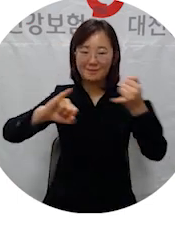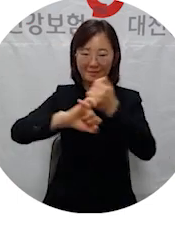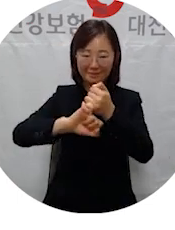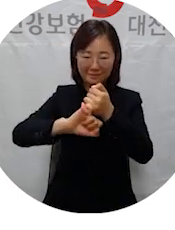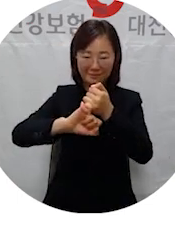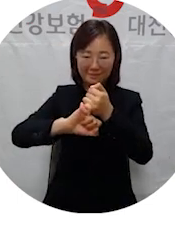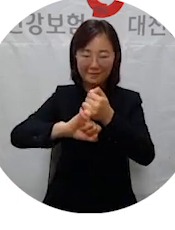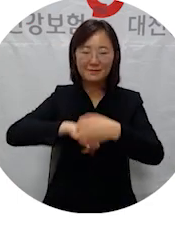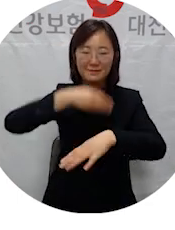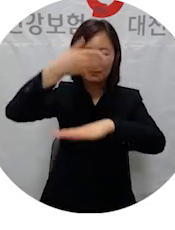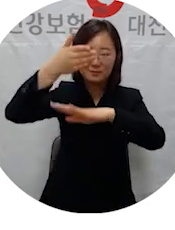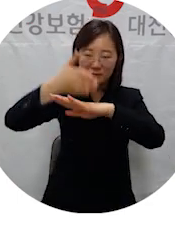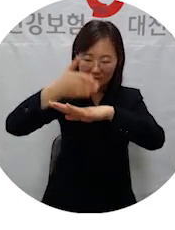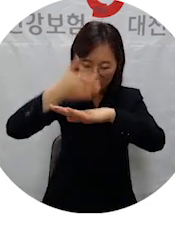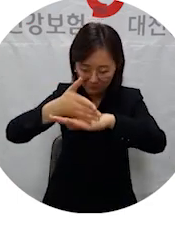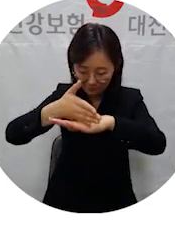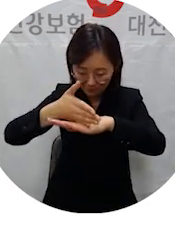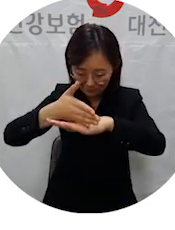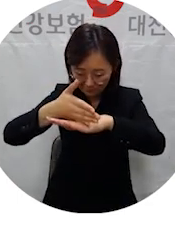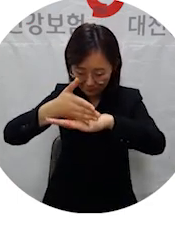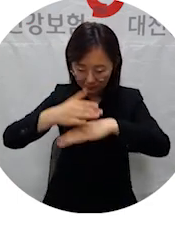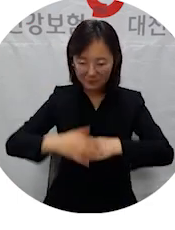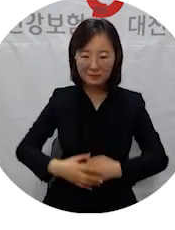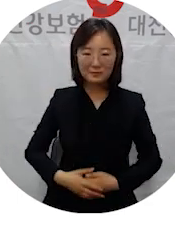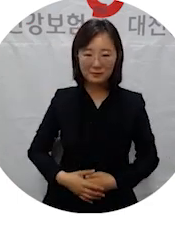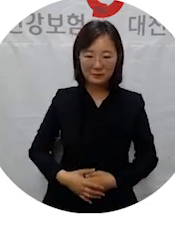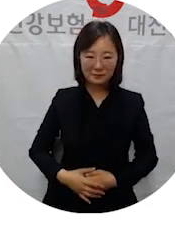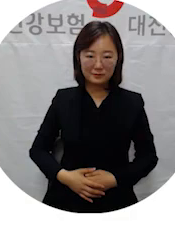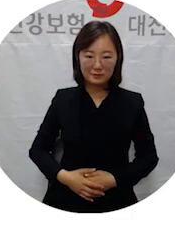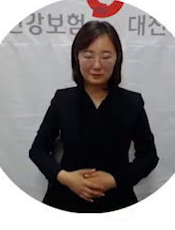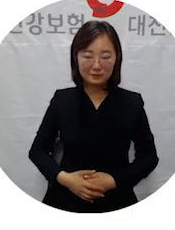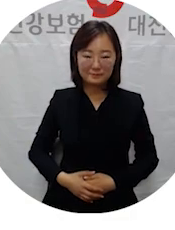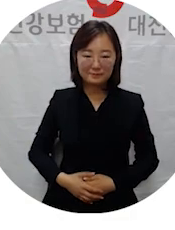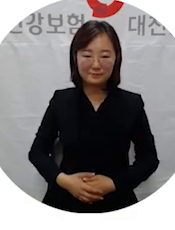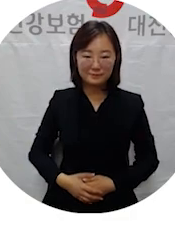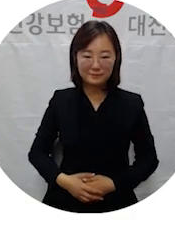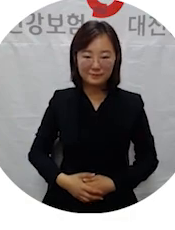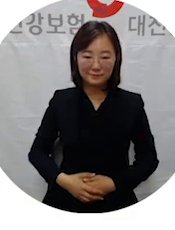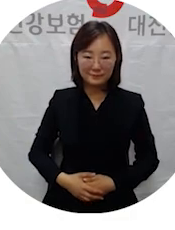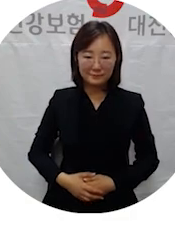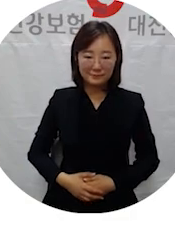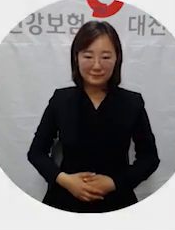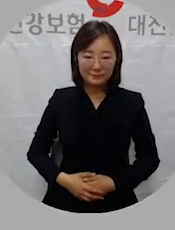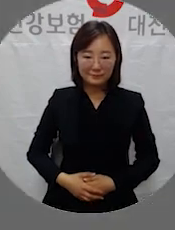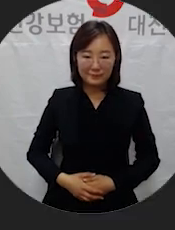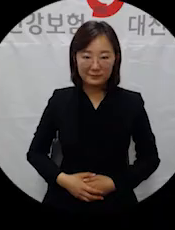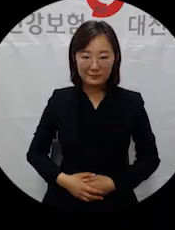국민건강보험이 국민 곁에서 평생 함께하겠습니다. 감사합니다.